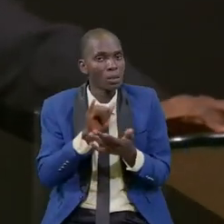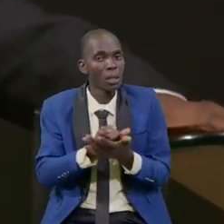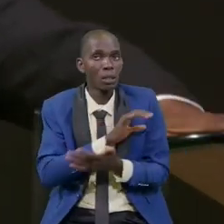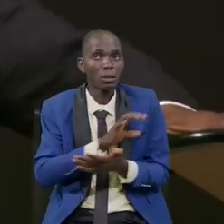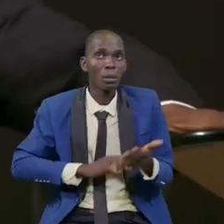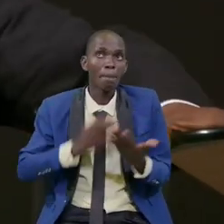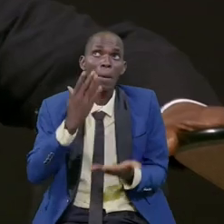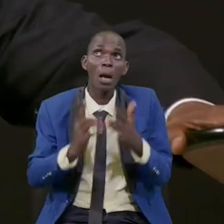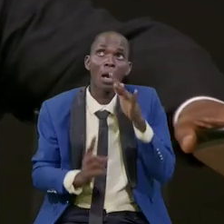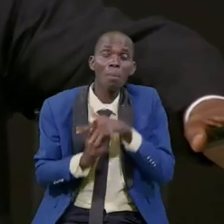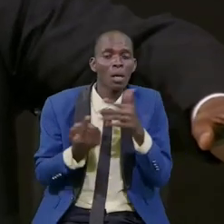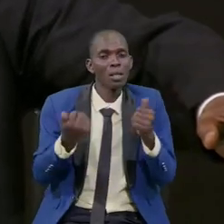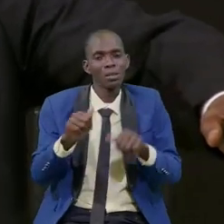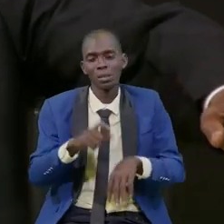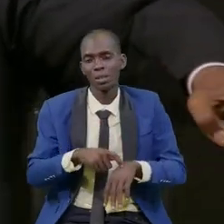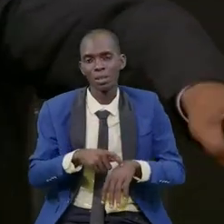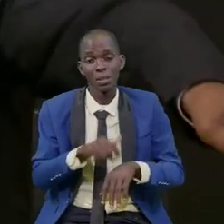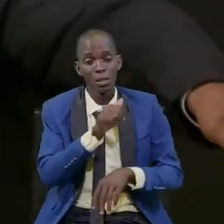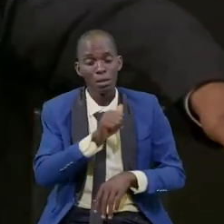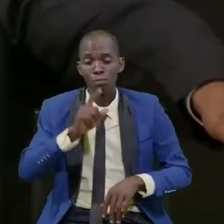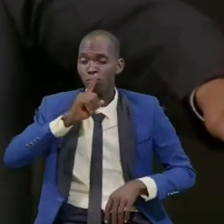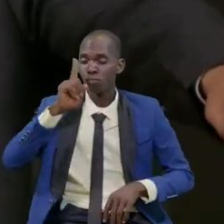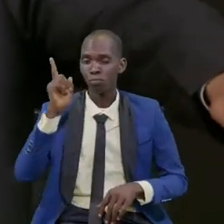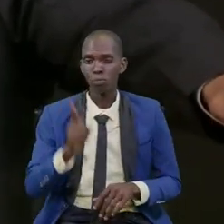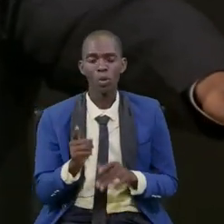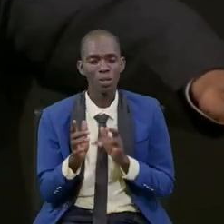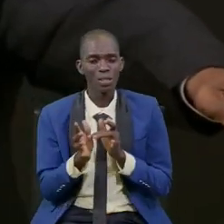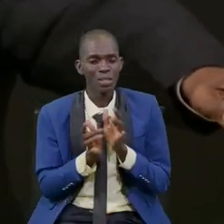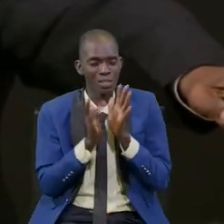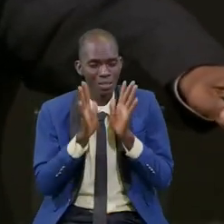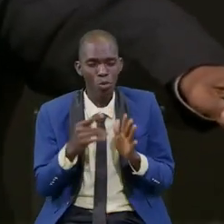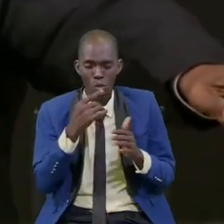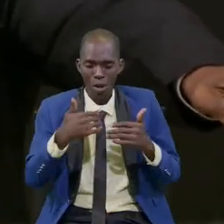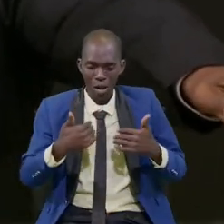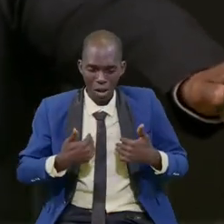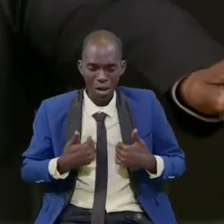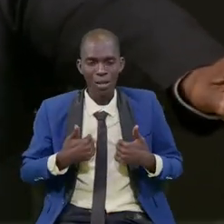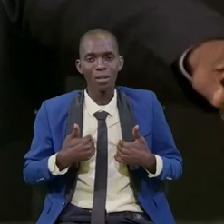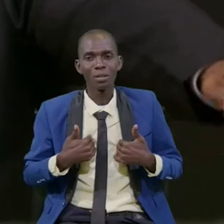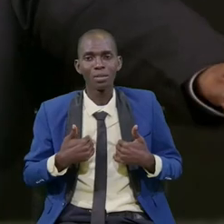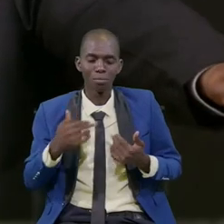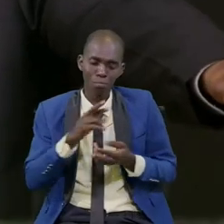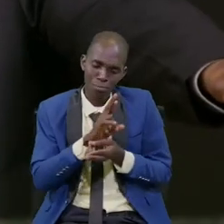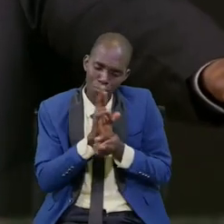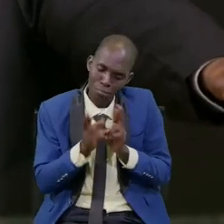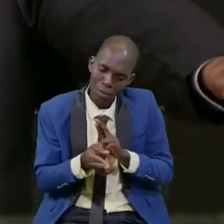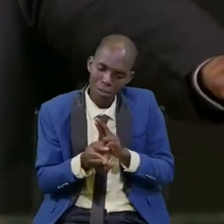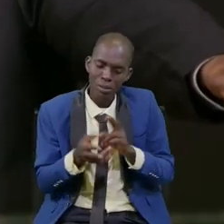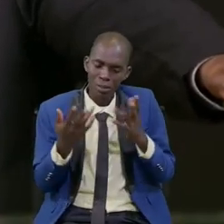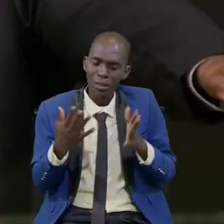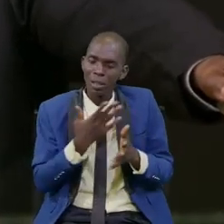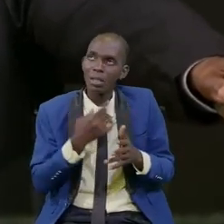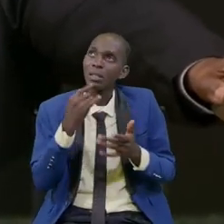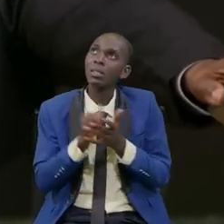moment. Un véritable enfant de Dieu qui prie et qui chante, viens Seigneur Jésus, je